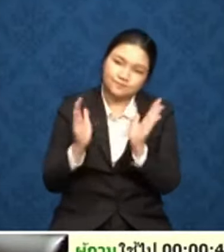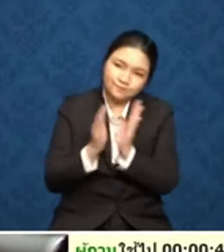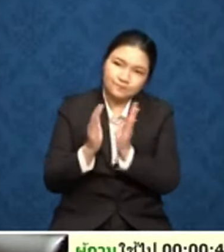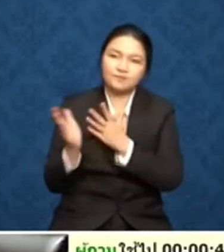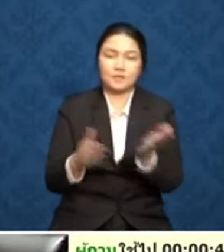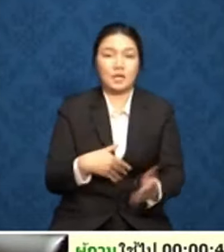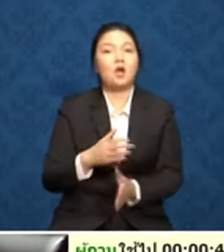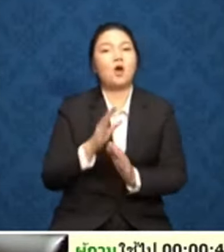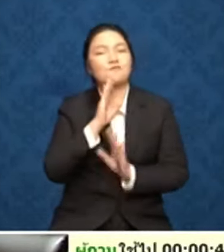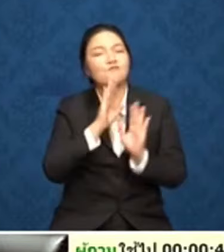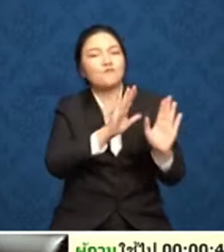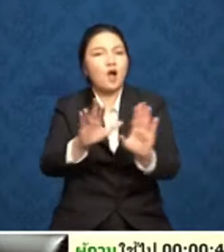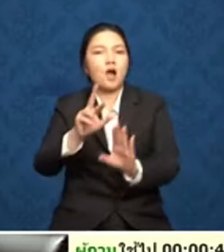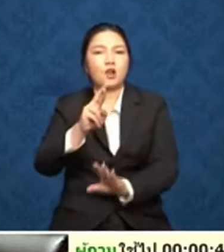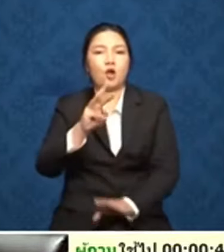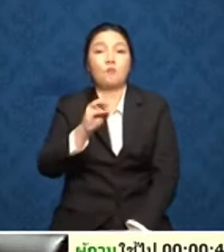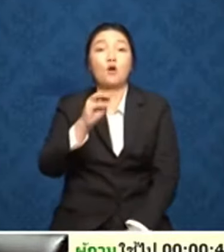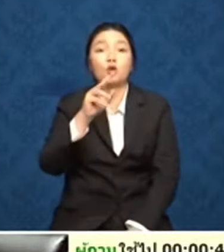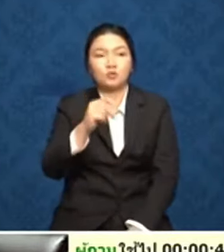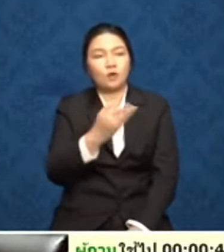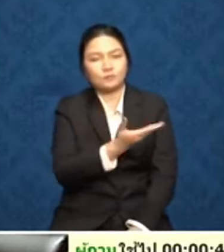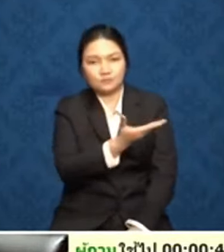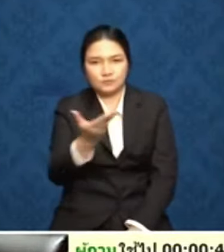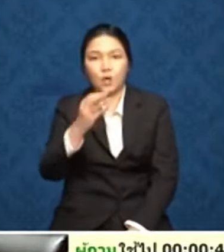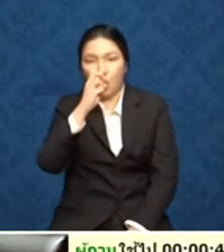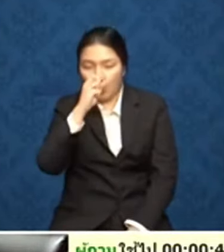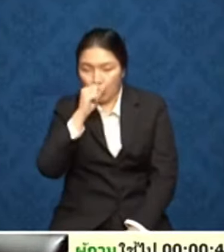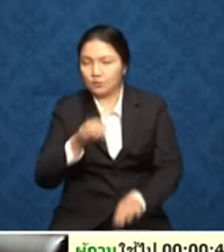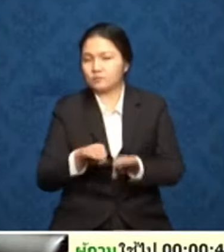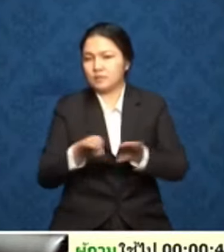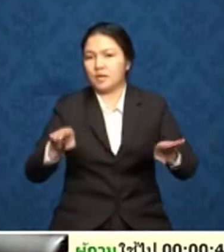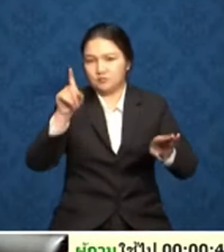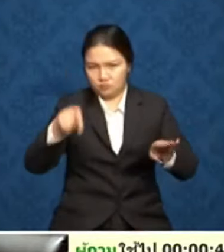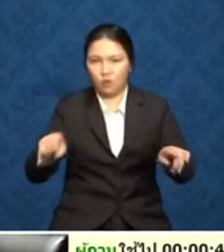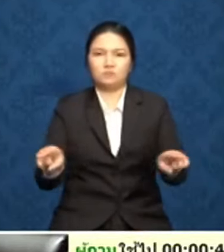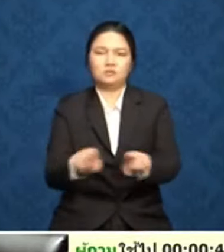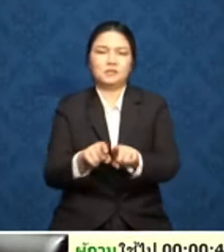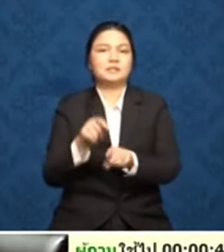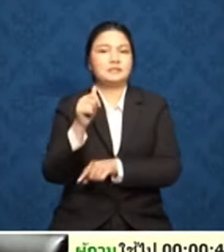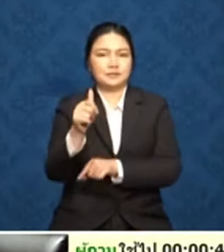านอื่นๆนะคะได้เอาบรรทัดฐานนี้เป็นเยี่ยงอย่างค่ะ